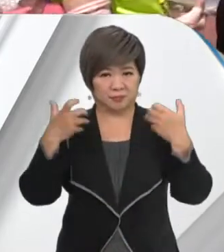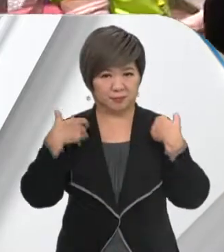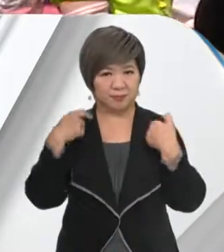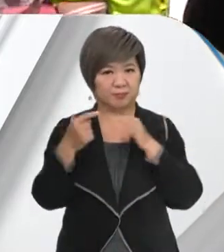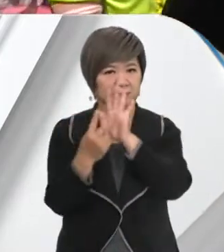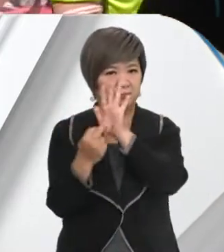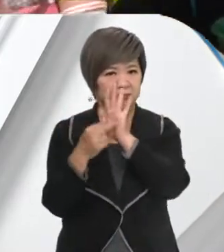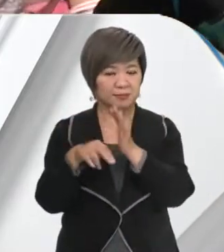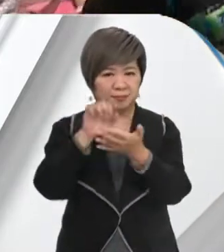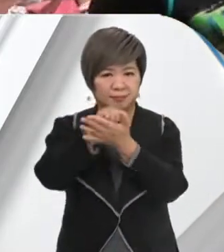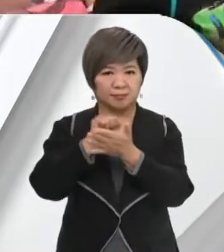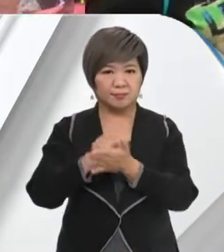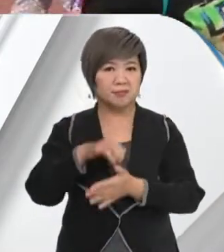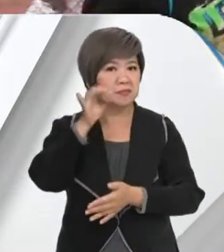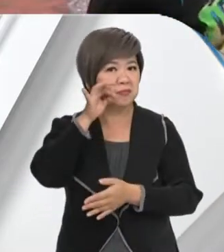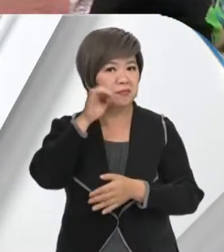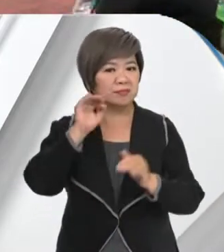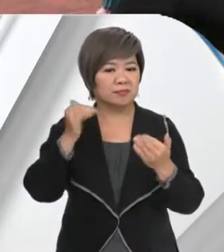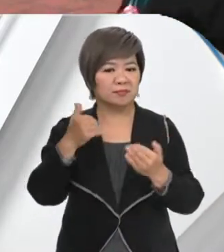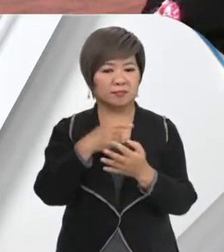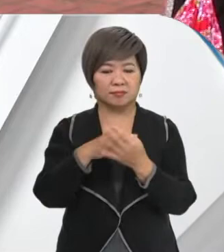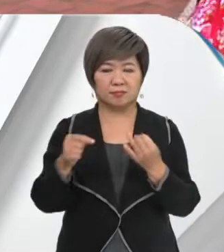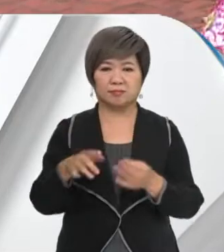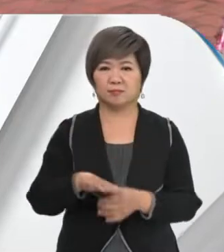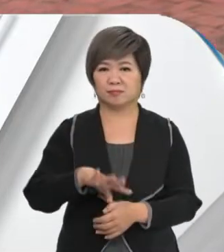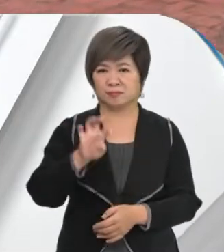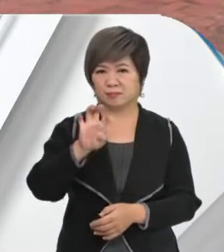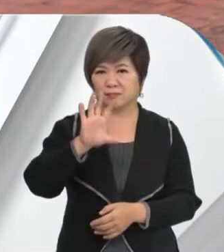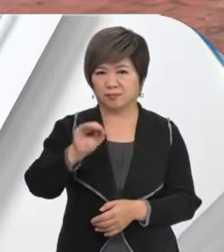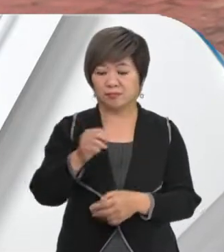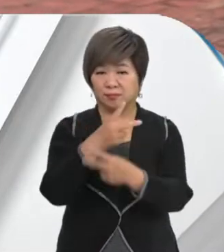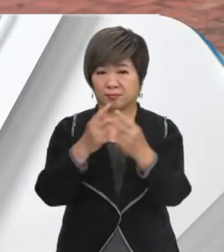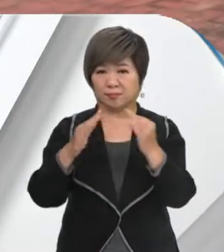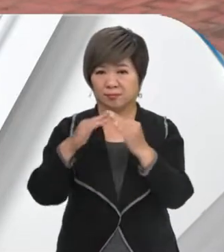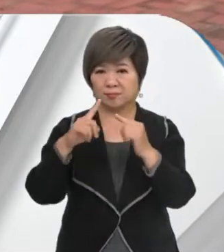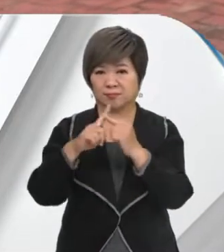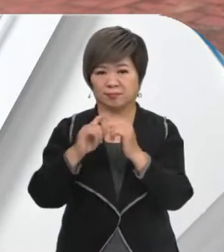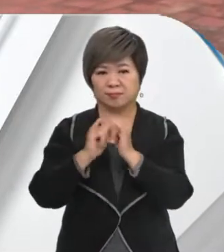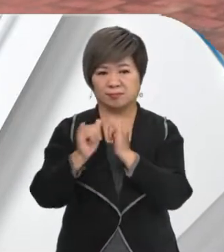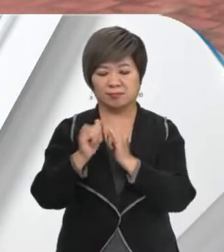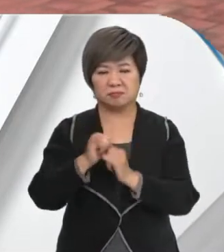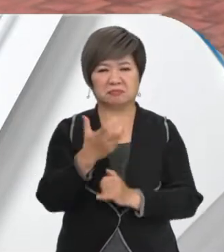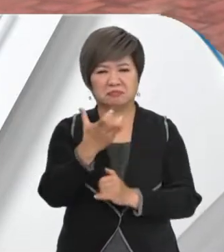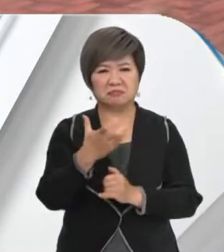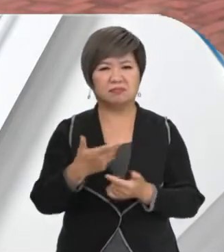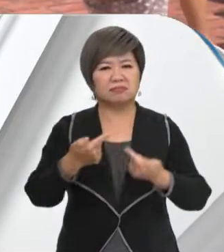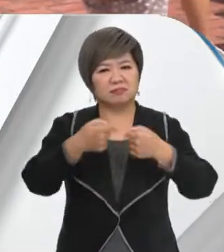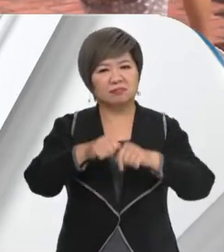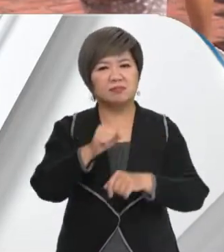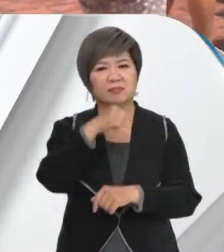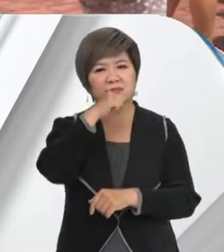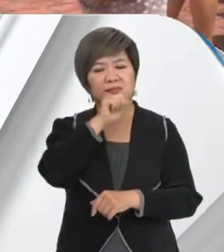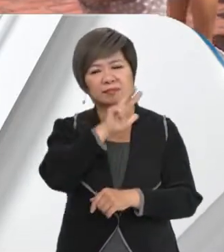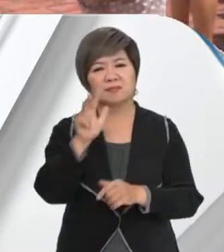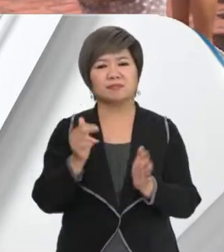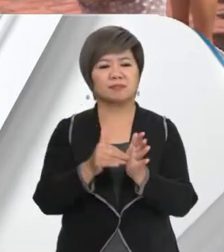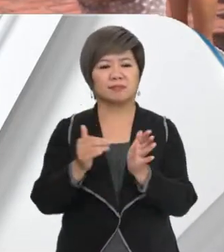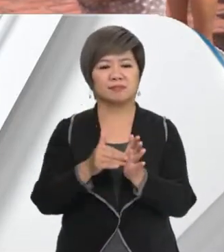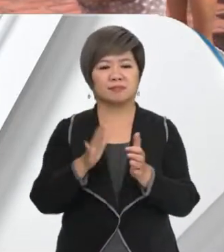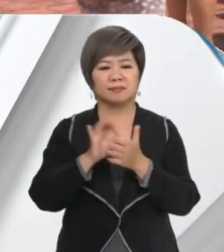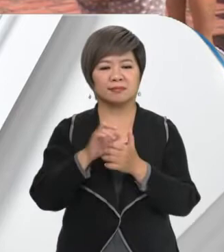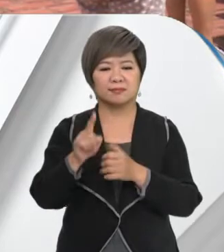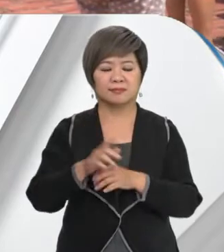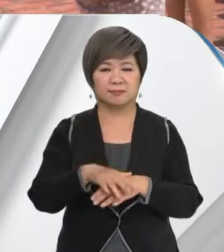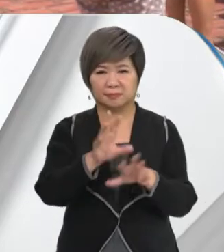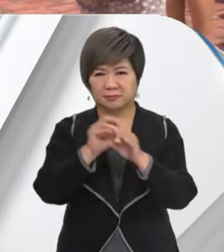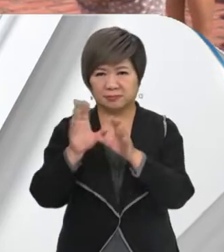講，就統計仲發現差唔多有400,000客人，還夠睇死係好落客。所以後界對好落客做過前度調